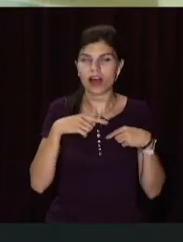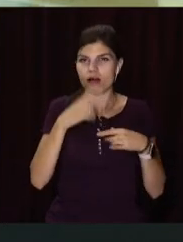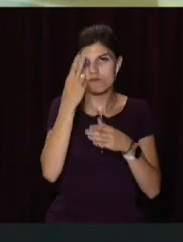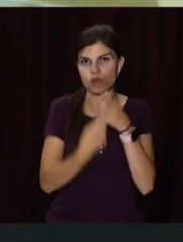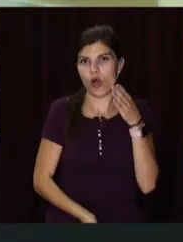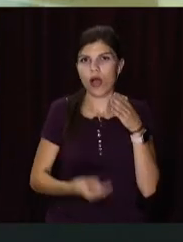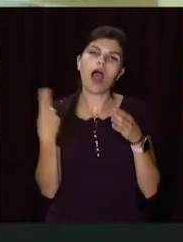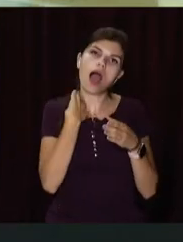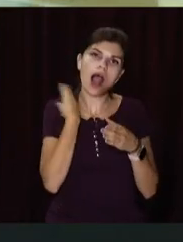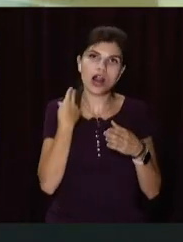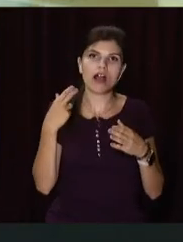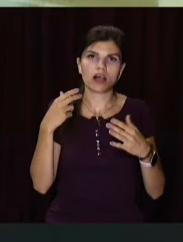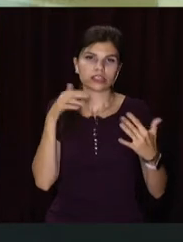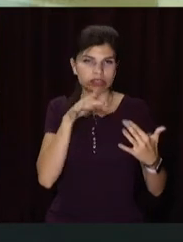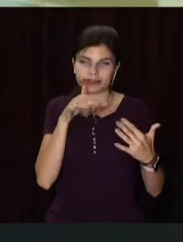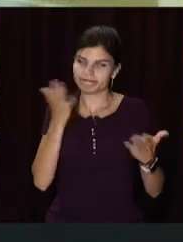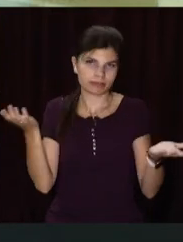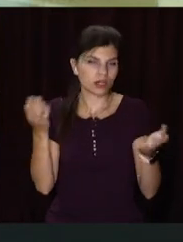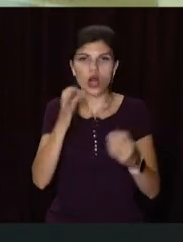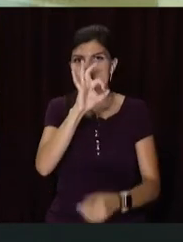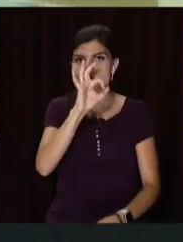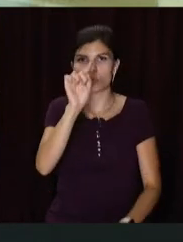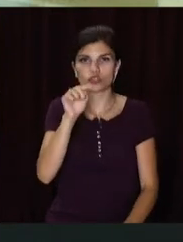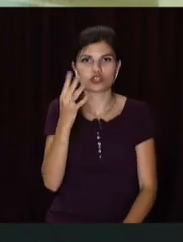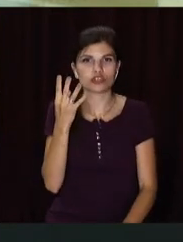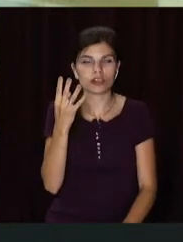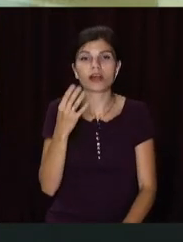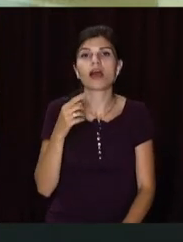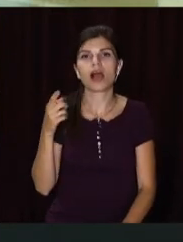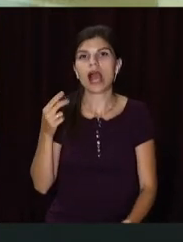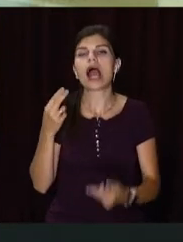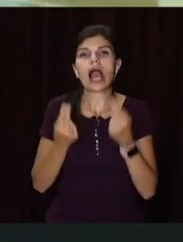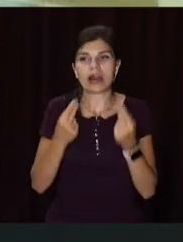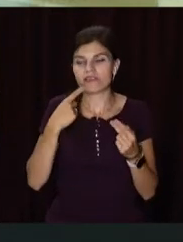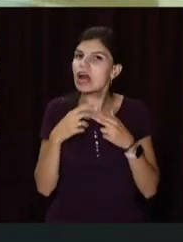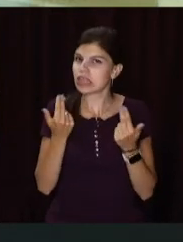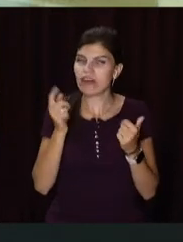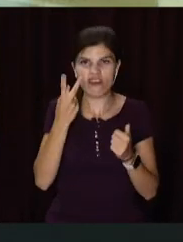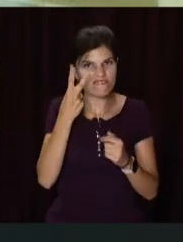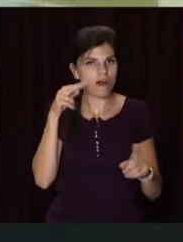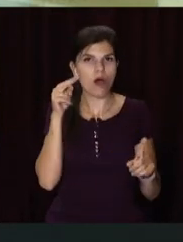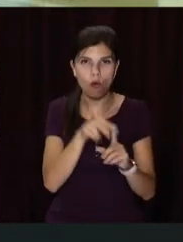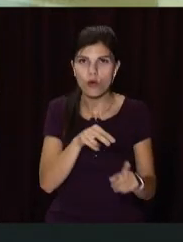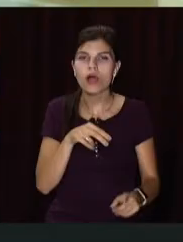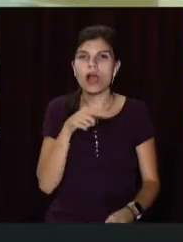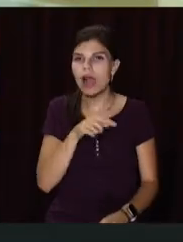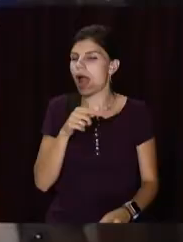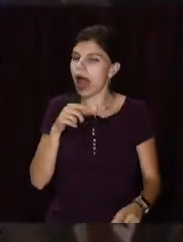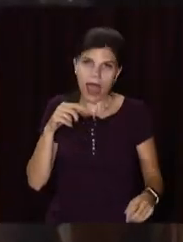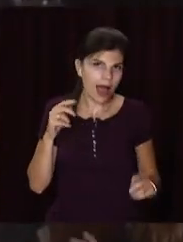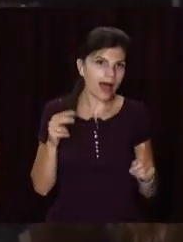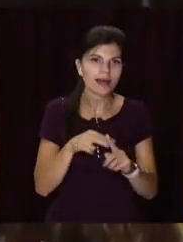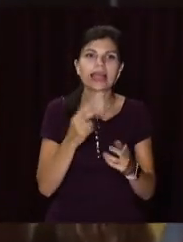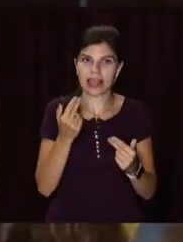програли збірній Англії в суху із рахунком 0-4. Гравці зізнаються, перші два голи англійців їх надломили, через